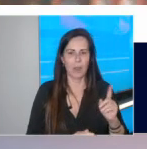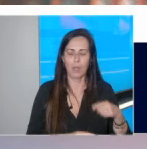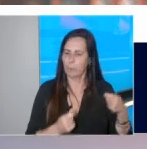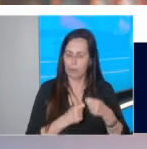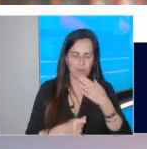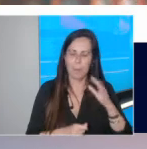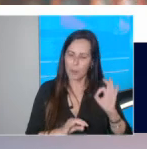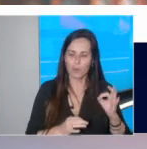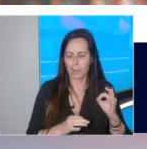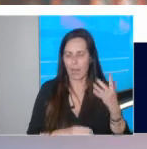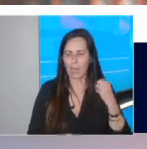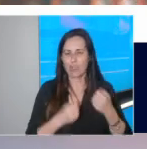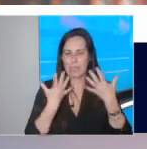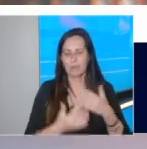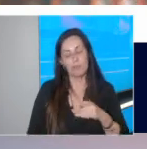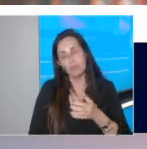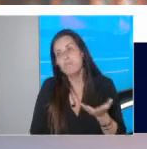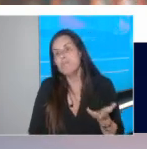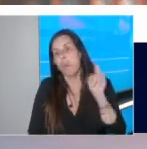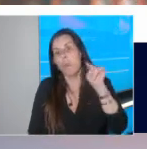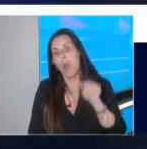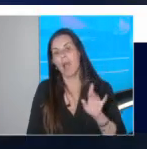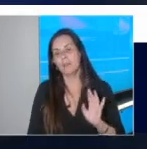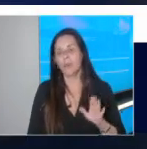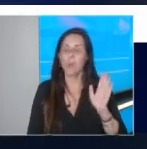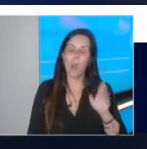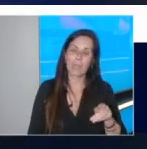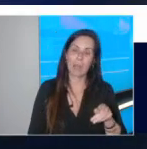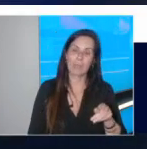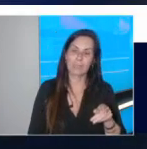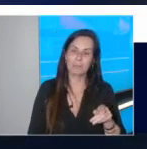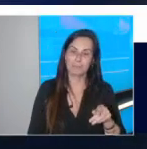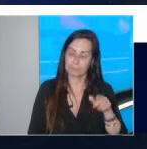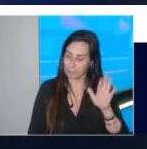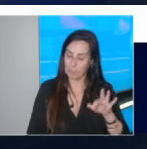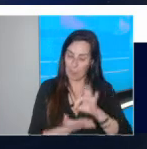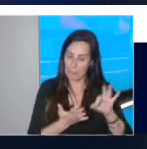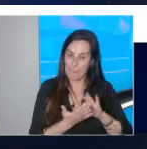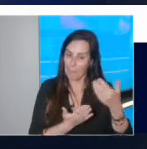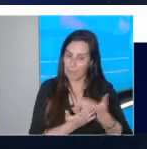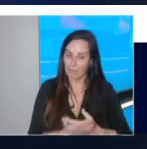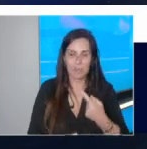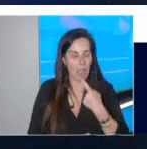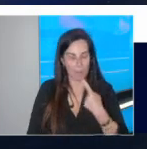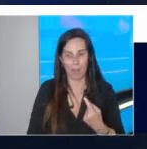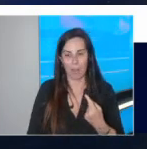בקשר עם יהודים אחרים. זאת שאלה, יכול להיות שגם זה חלק מהעניין, כי גם במכתב היא מדברת